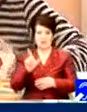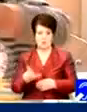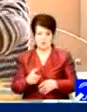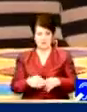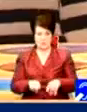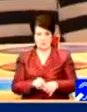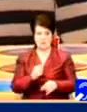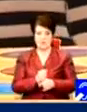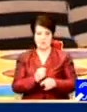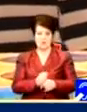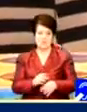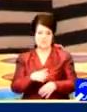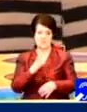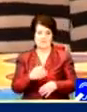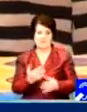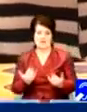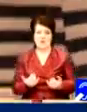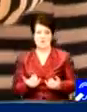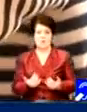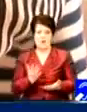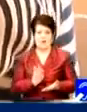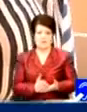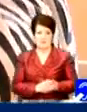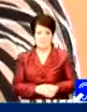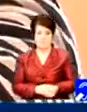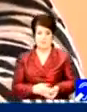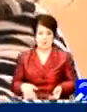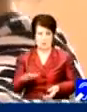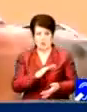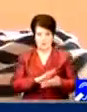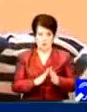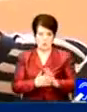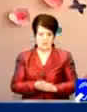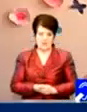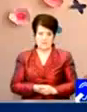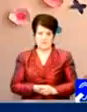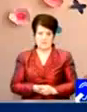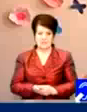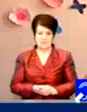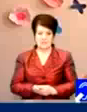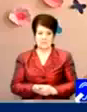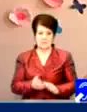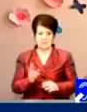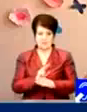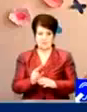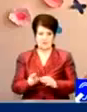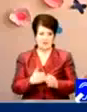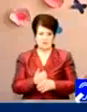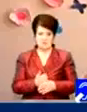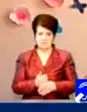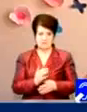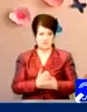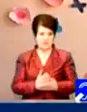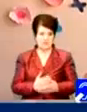lucrurile să fie puse la punct. Acum avem toate condițiile și măsuțe separate pentru copii, adică să nu